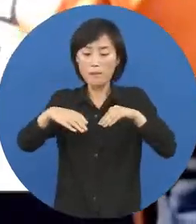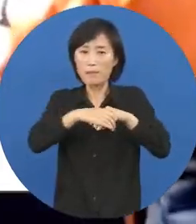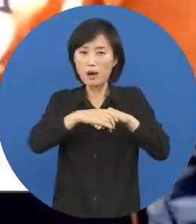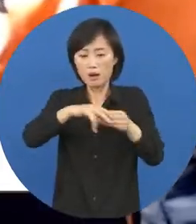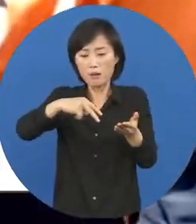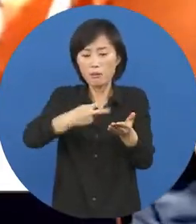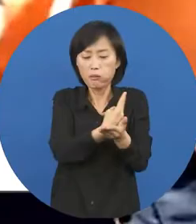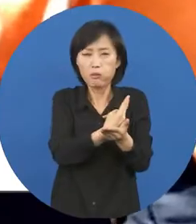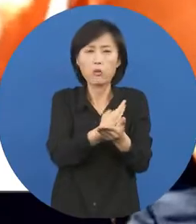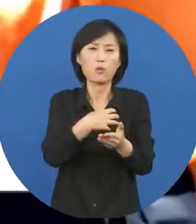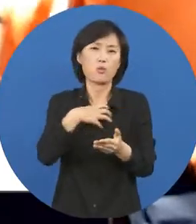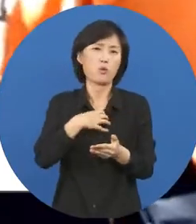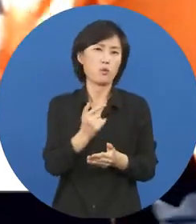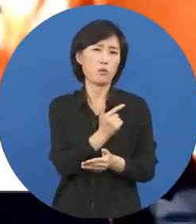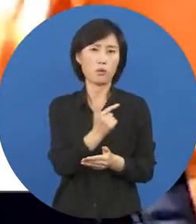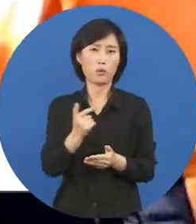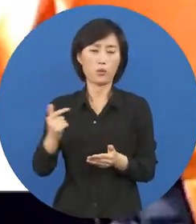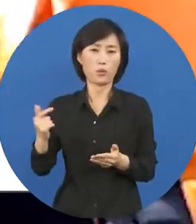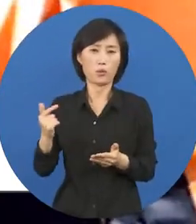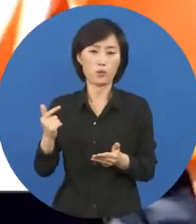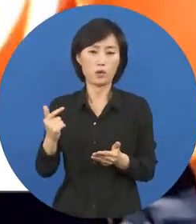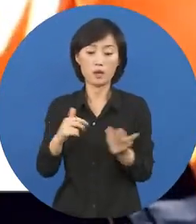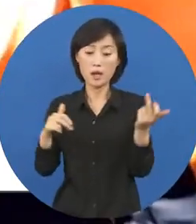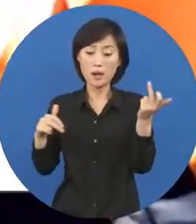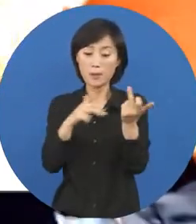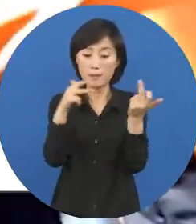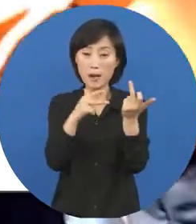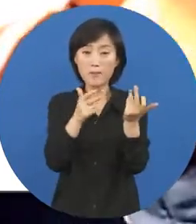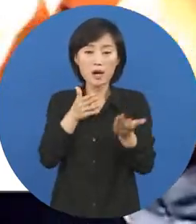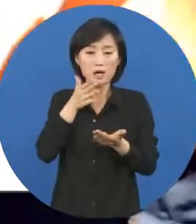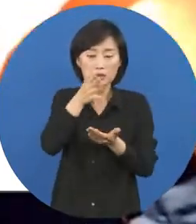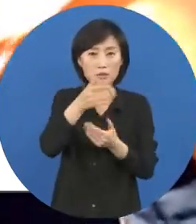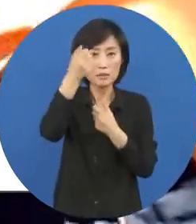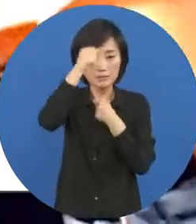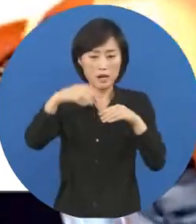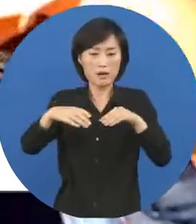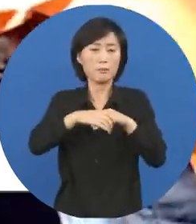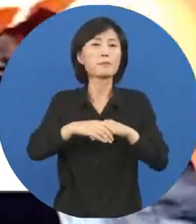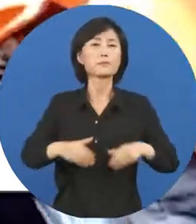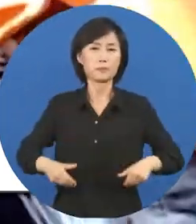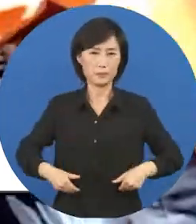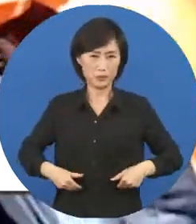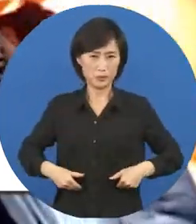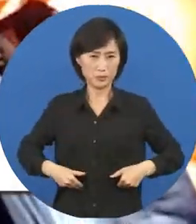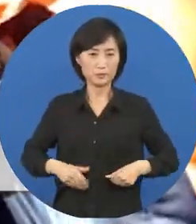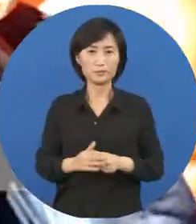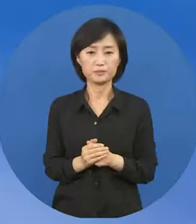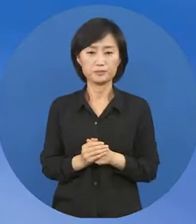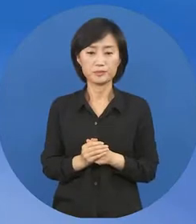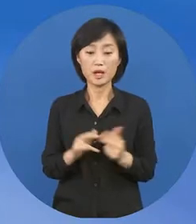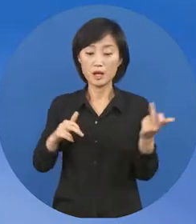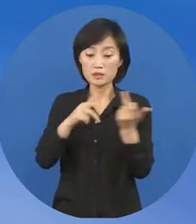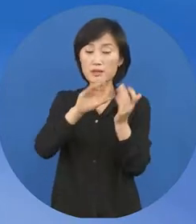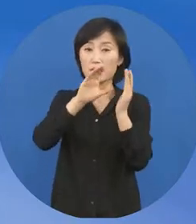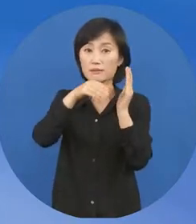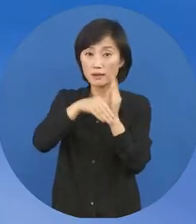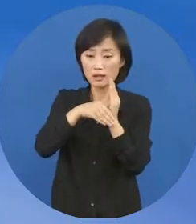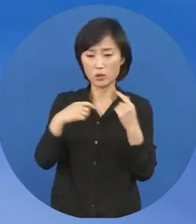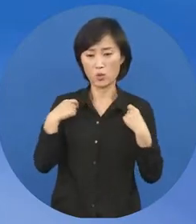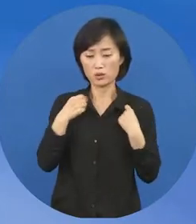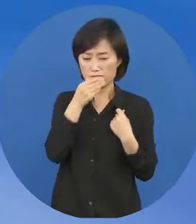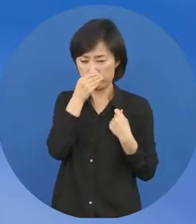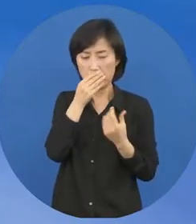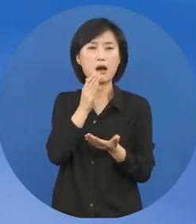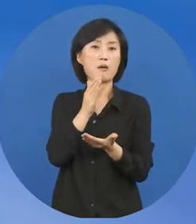하면 미끄러지거나 넘어질 위험이 많기 때문에 올바른 등산 복장을 갖춰 줄 것을 당부했습니다 등산을 할 때는